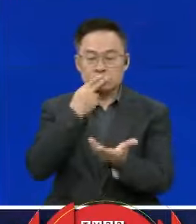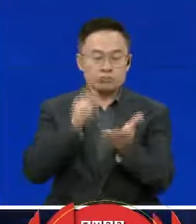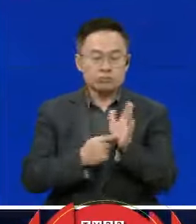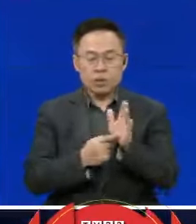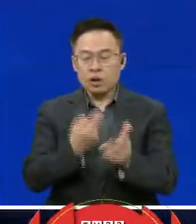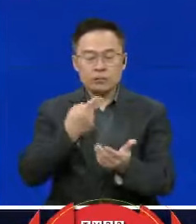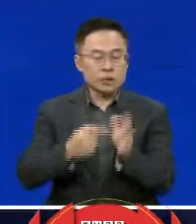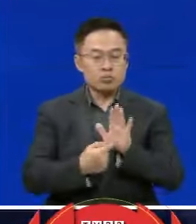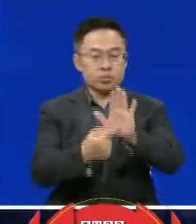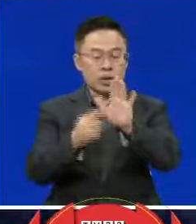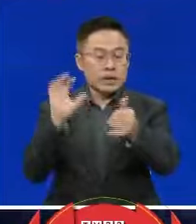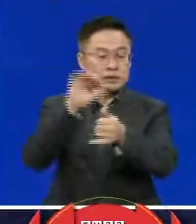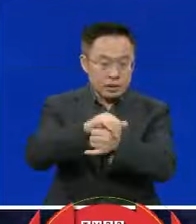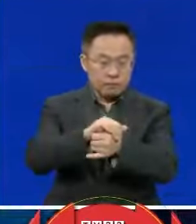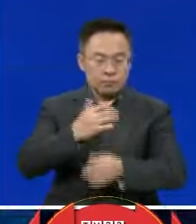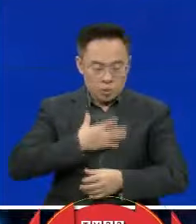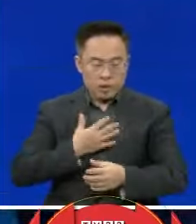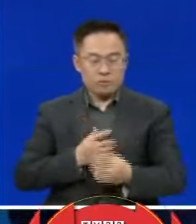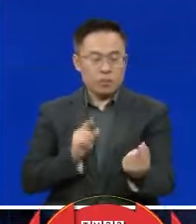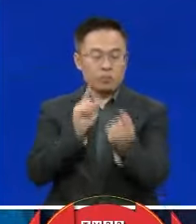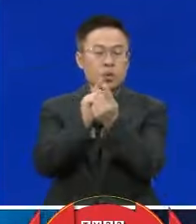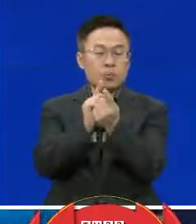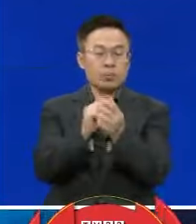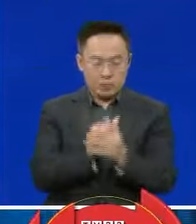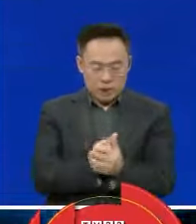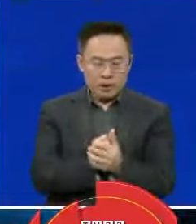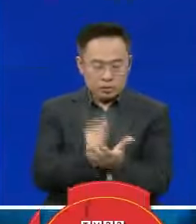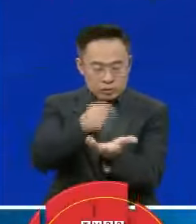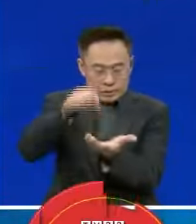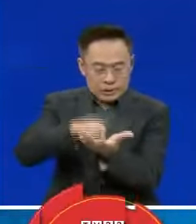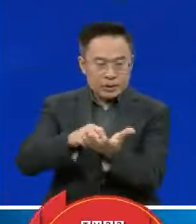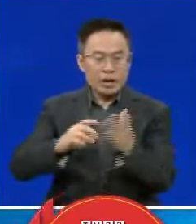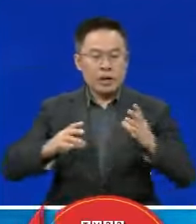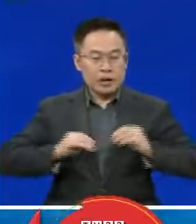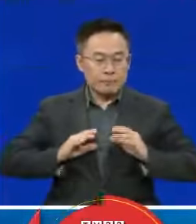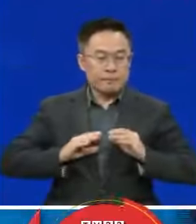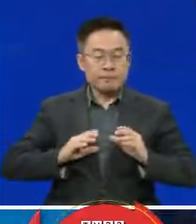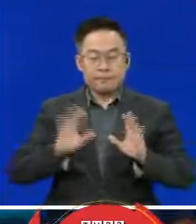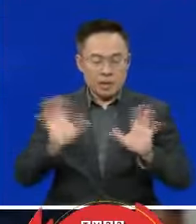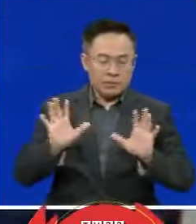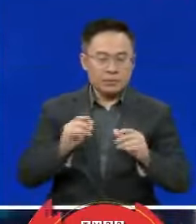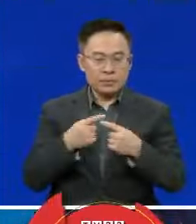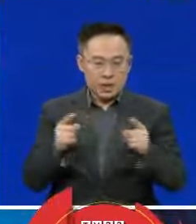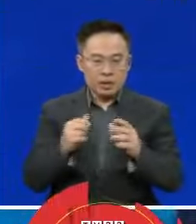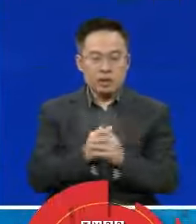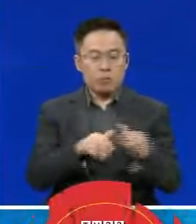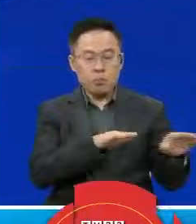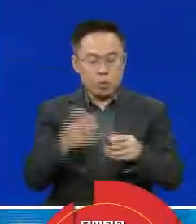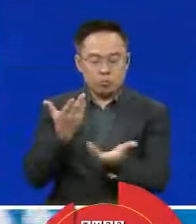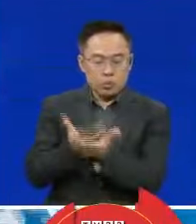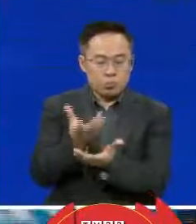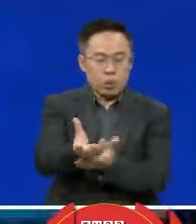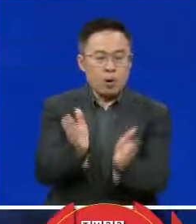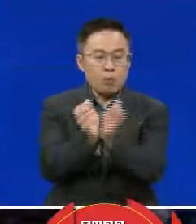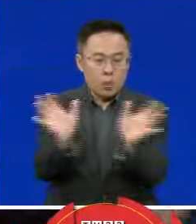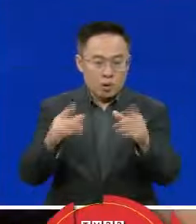ประกันตัวออกมาประกันตัวออกมา เท่าไหร ่ก็รายละเอียดขอไม่พูดแล้วกันนะ แต่พูดแล้วต้องไปศาลพี่โจ๊ก ไม่ ใ ช่ใช ่จะ